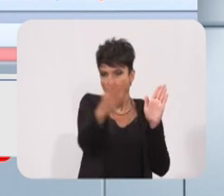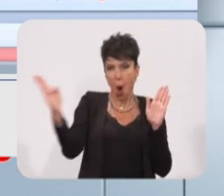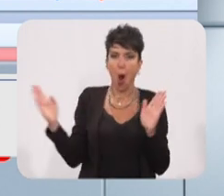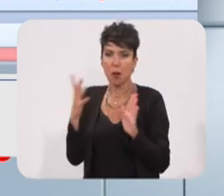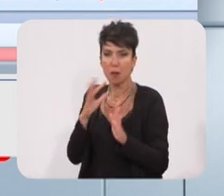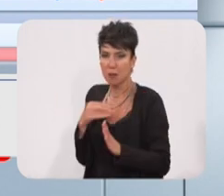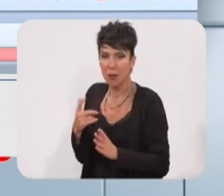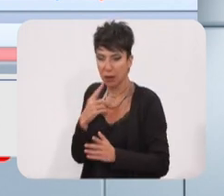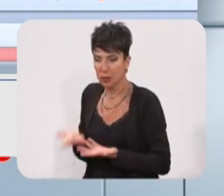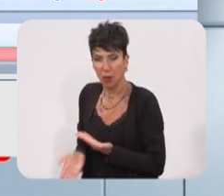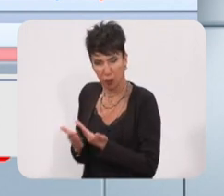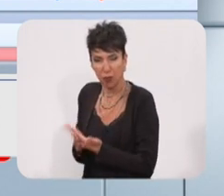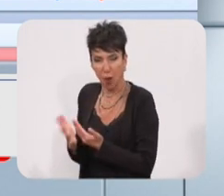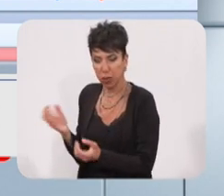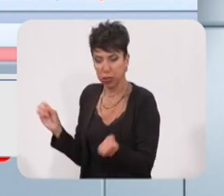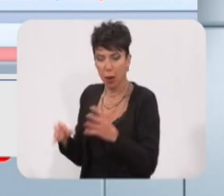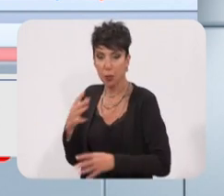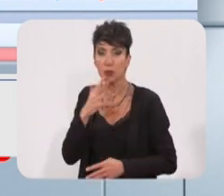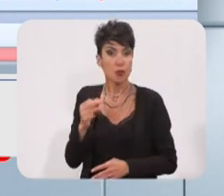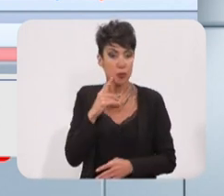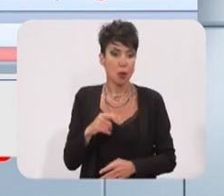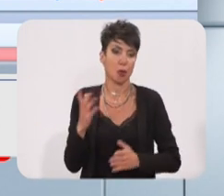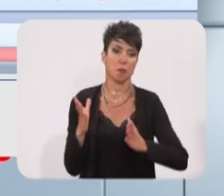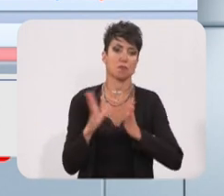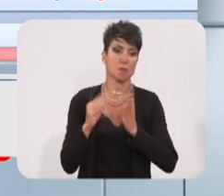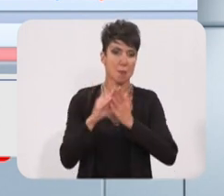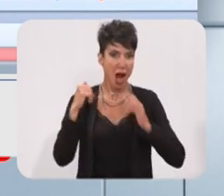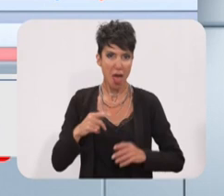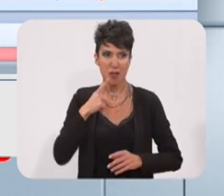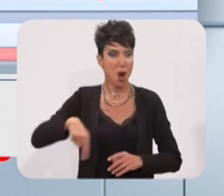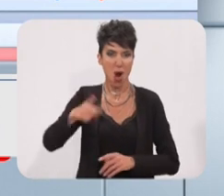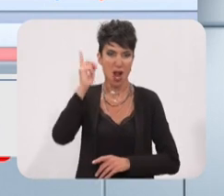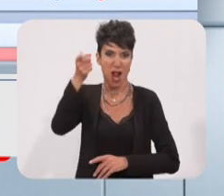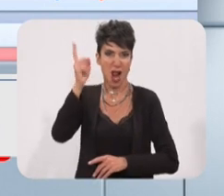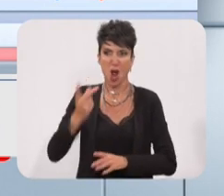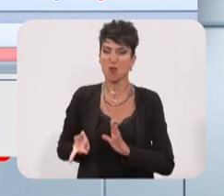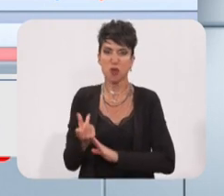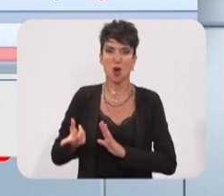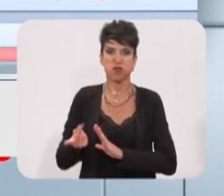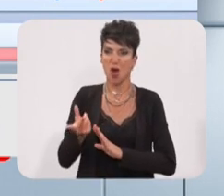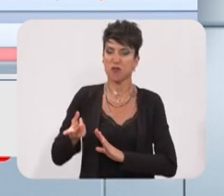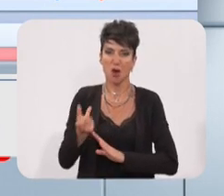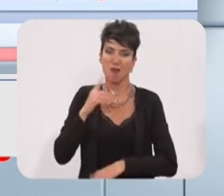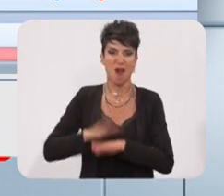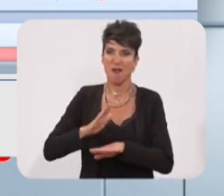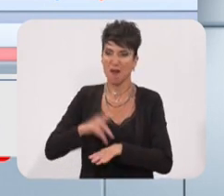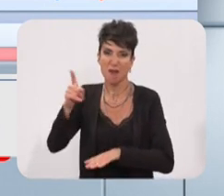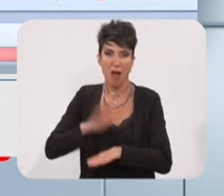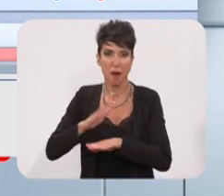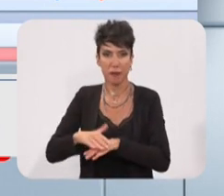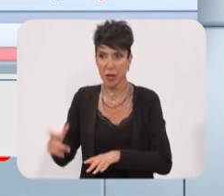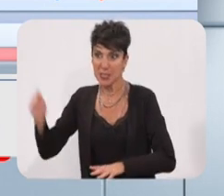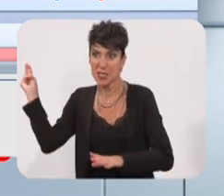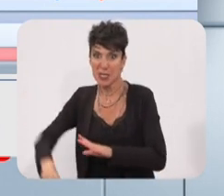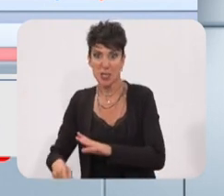ουσία στην λαϊκή συνείδηση των μεταναστών για τα προβλήματα μέχρι τον αντικομουνισμό που δεν τον συναντήσαμε μόνο στη